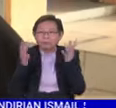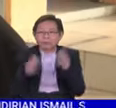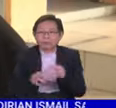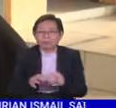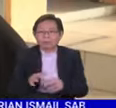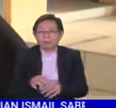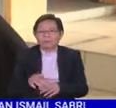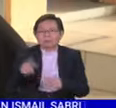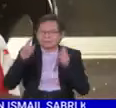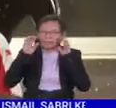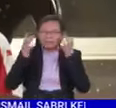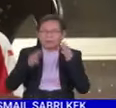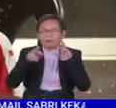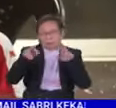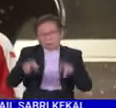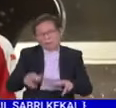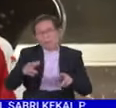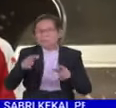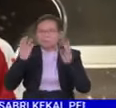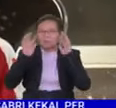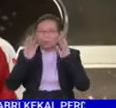punya status warga negara.